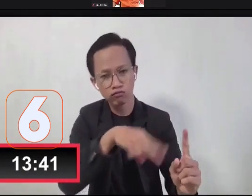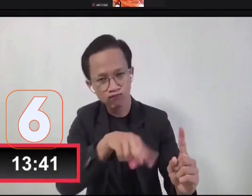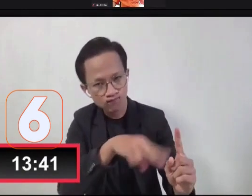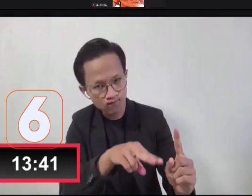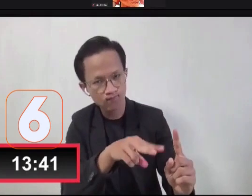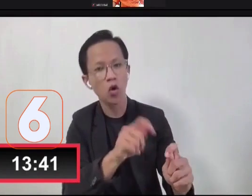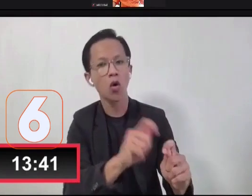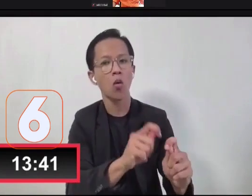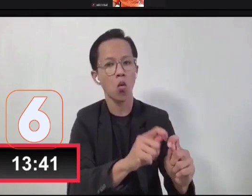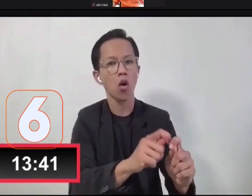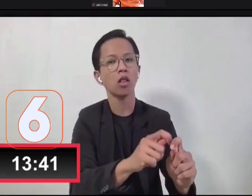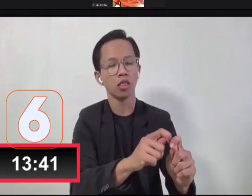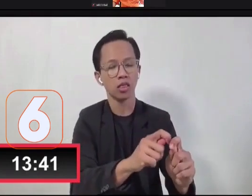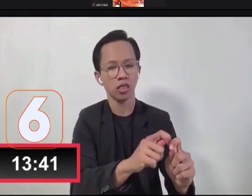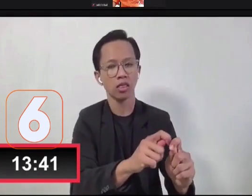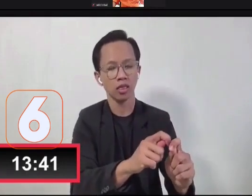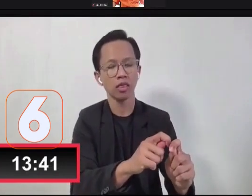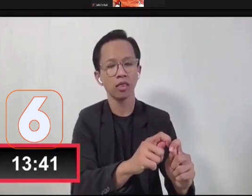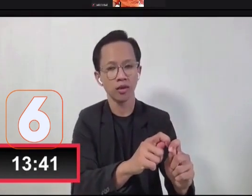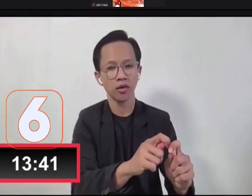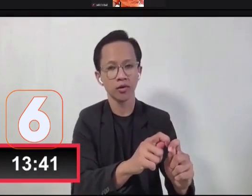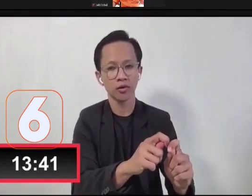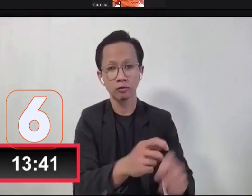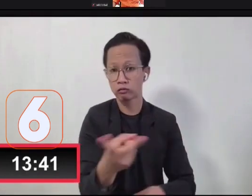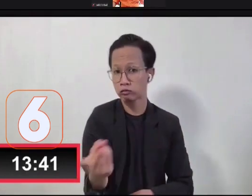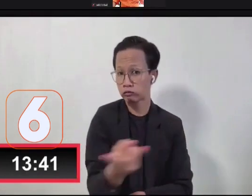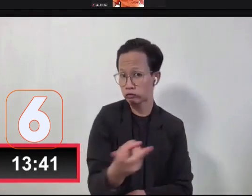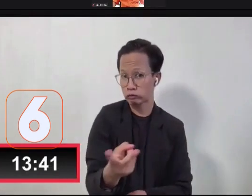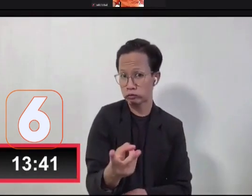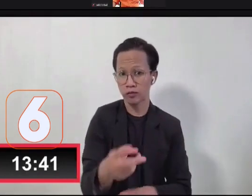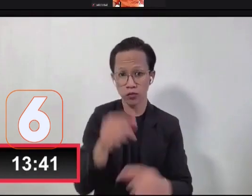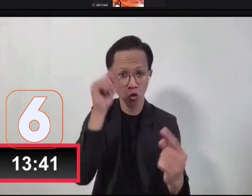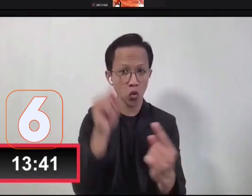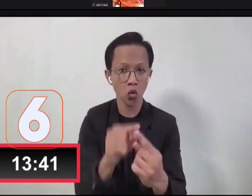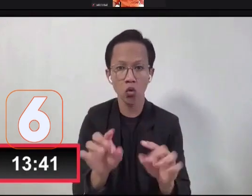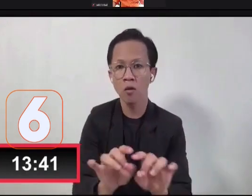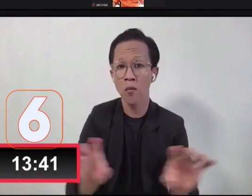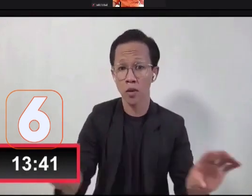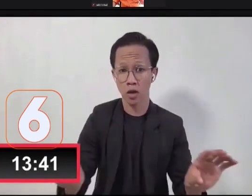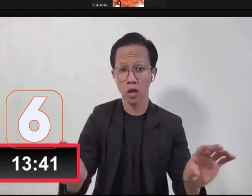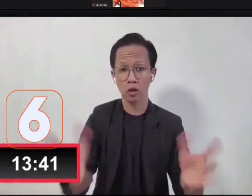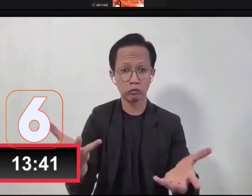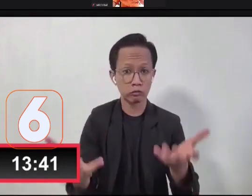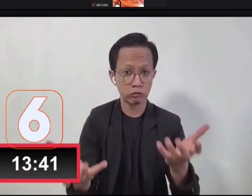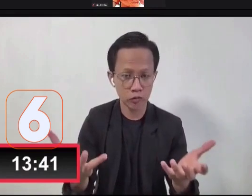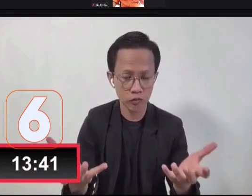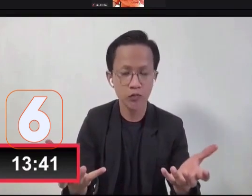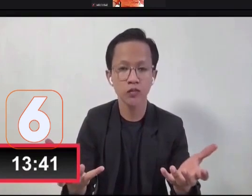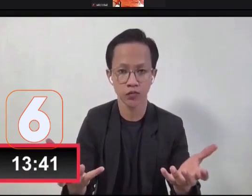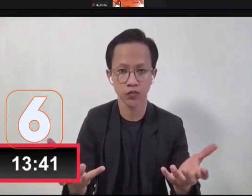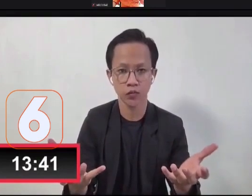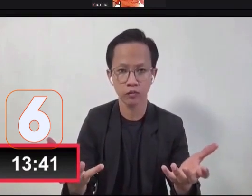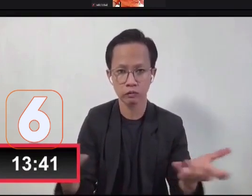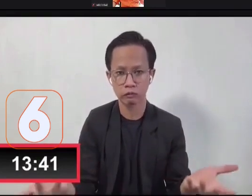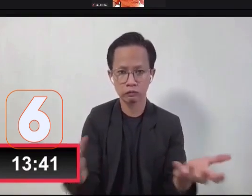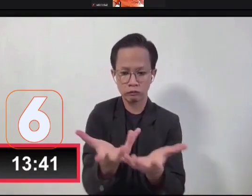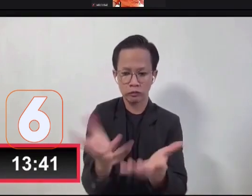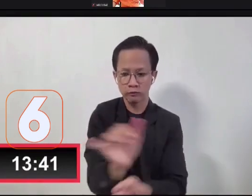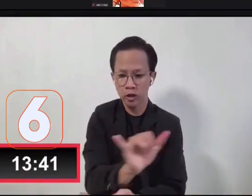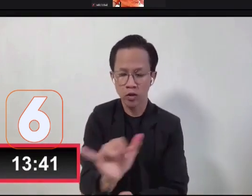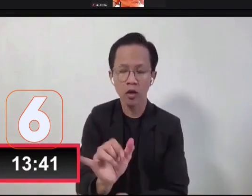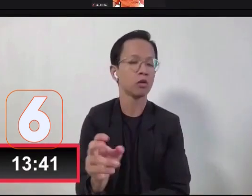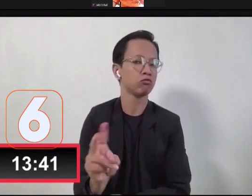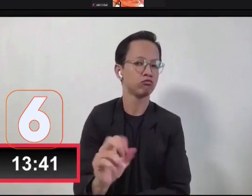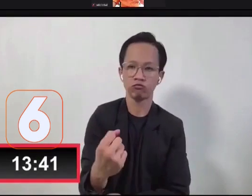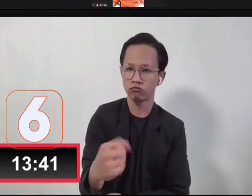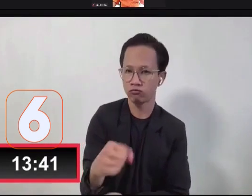Oleh karena itu oleh karena kedua dokumen tersebut memiliki fungsi dan kegunaannya berbeda maka tidak mungkin menyamakan sesuatu yang berbeda termasuk